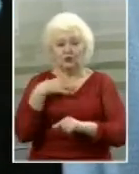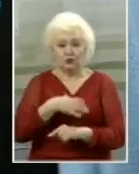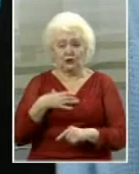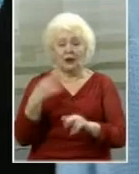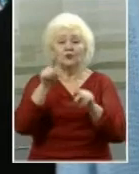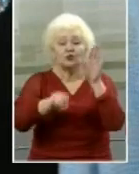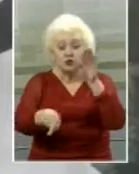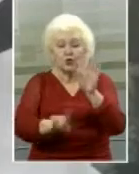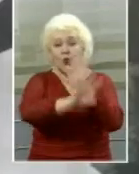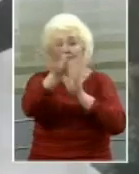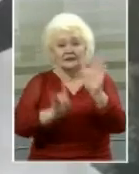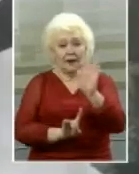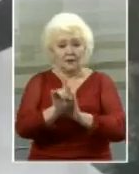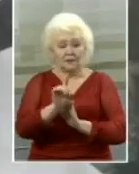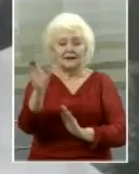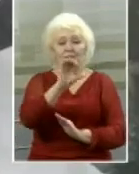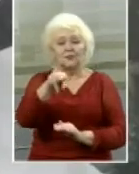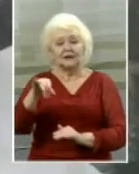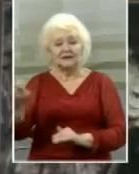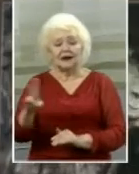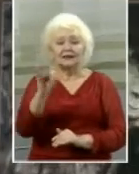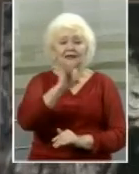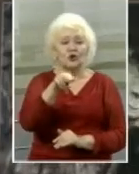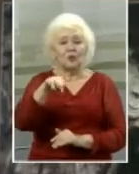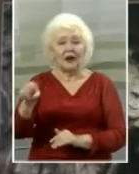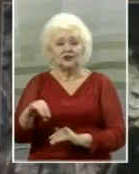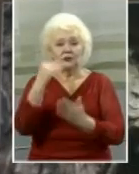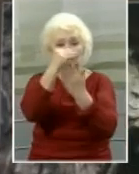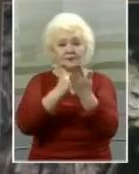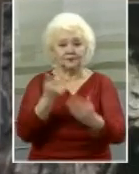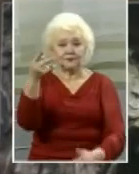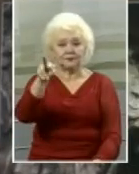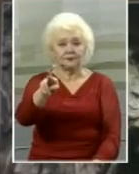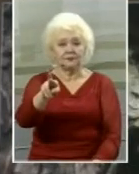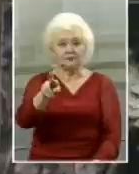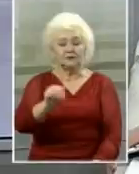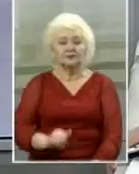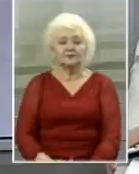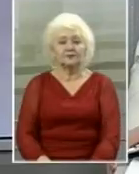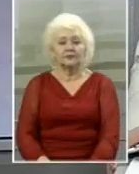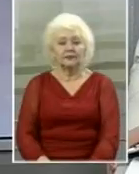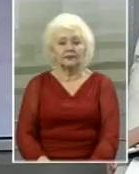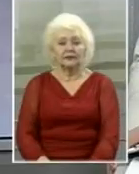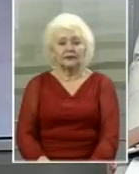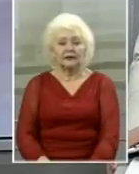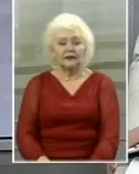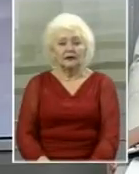цього все починається. Світлана Піцан, Ігор Петченко, телеканал «Скіфія».